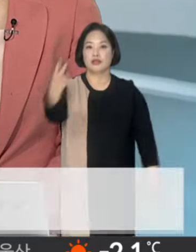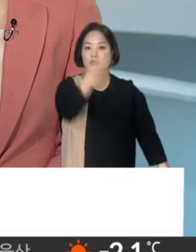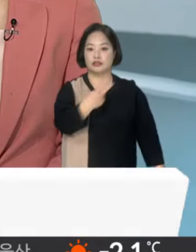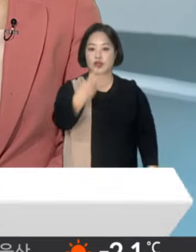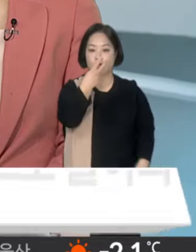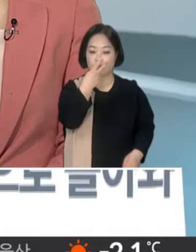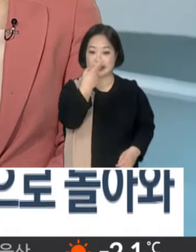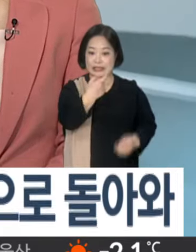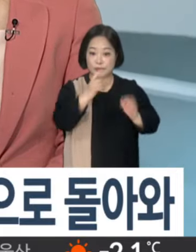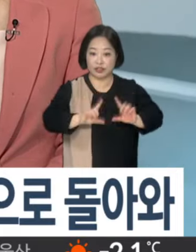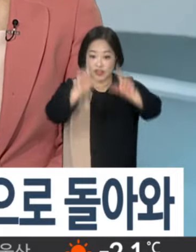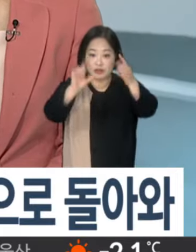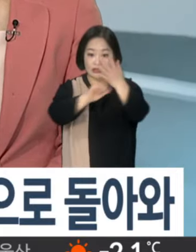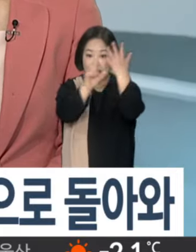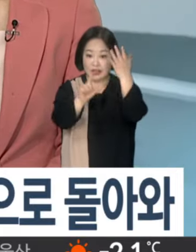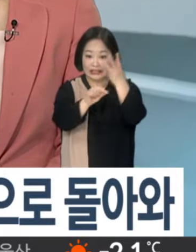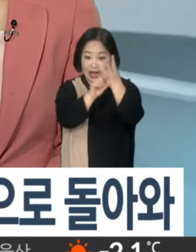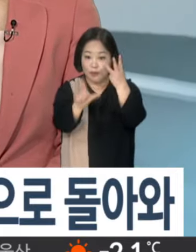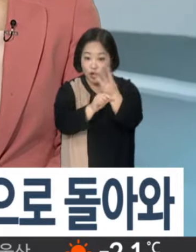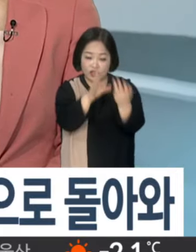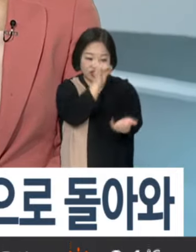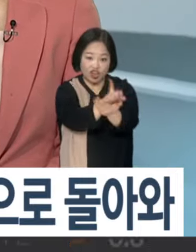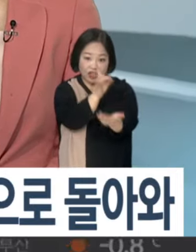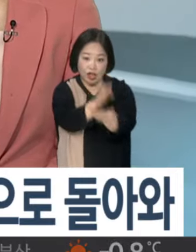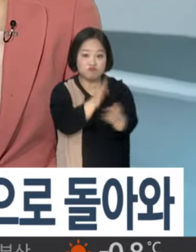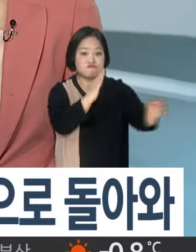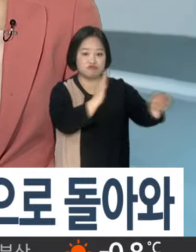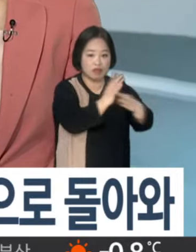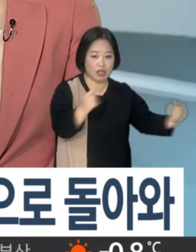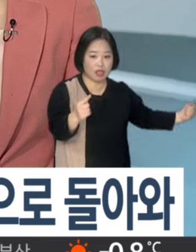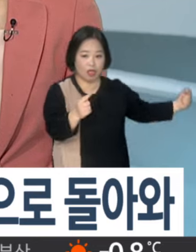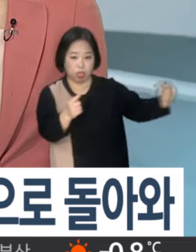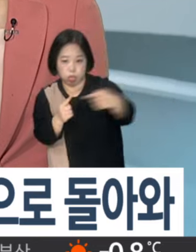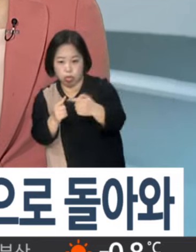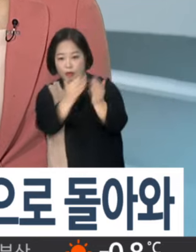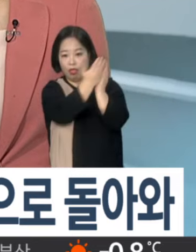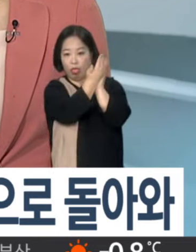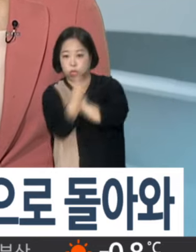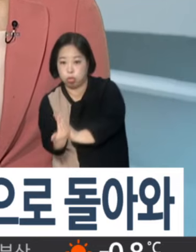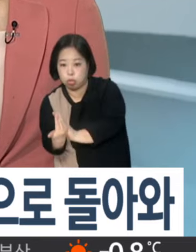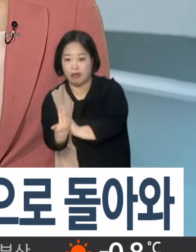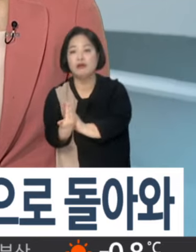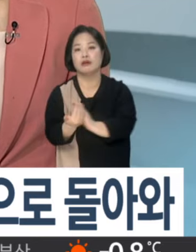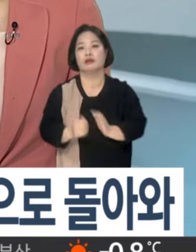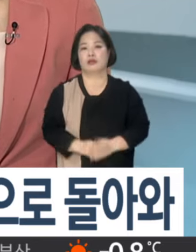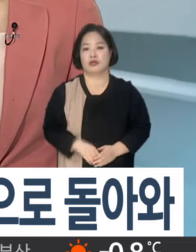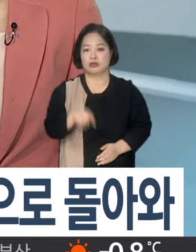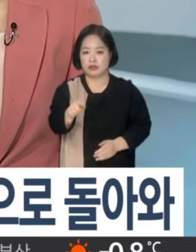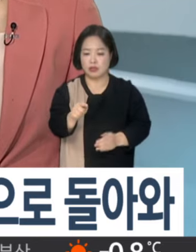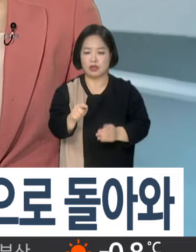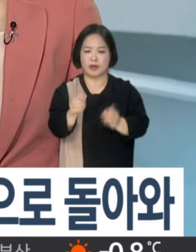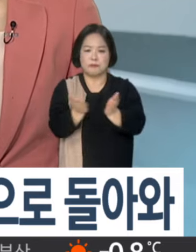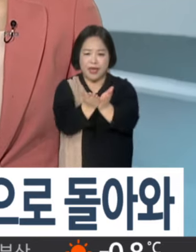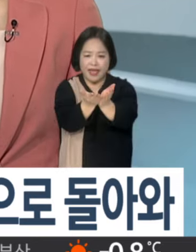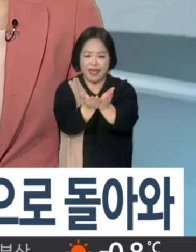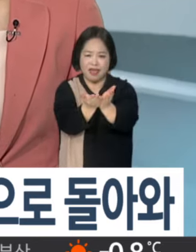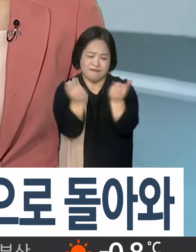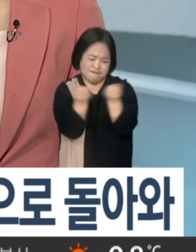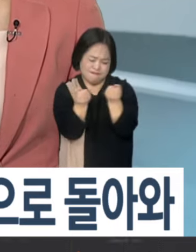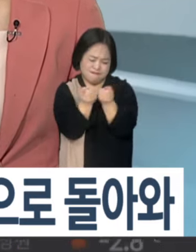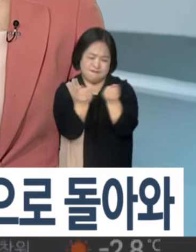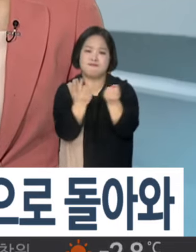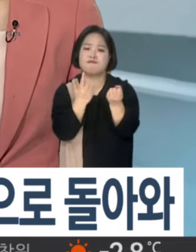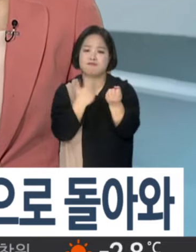지난 2010년 3월 천안 남은 북한 잠수함의 어뢰 공격으로 침몰한 바 있는데요. 네, 가라앉는 배에서 사투를 벌이던